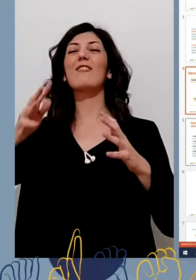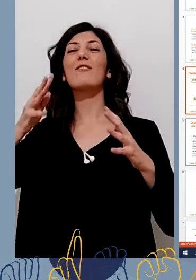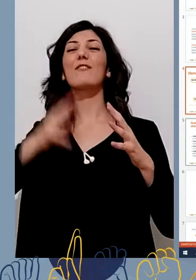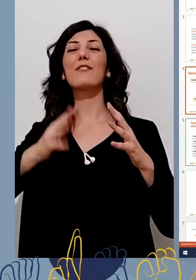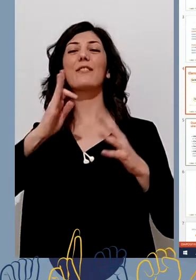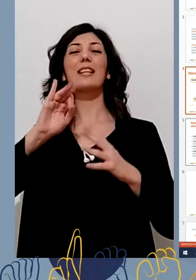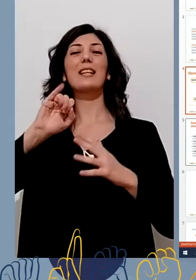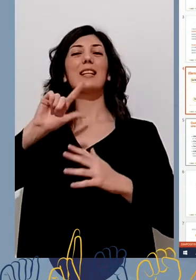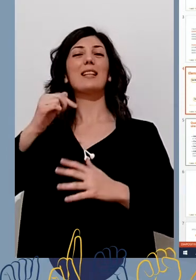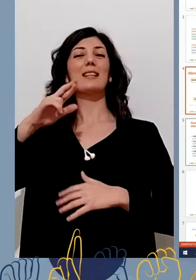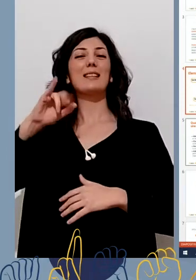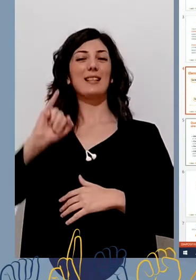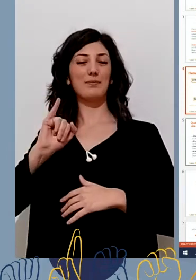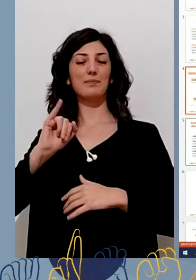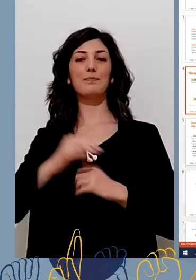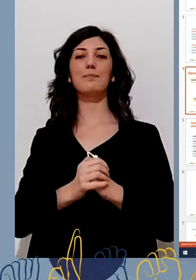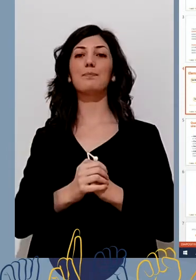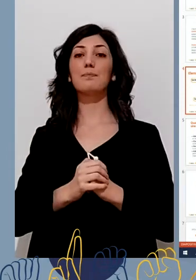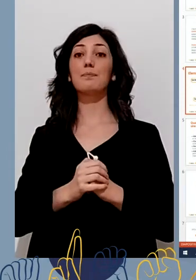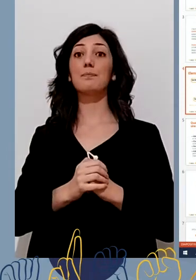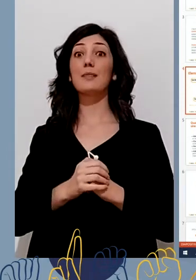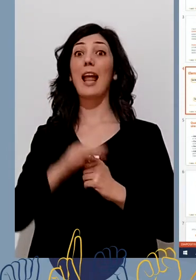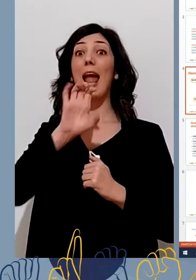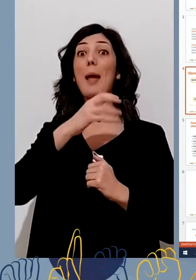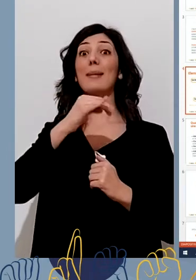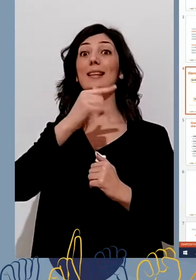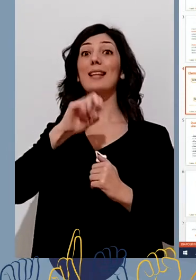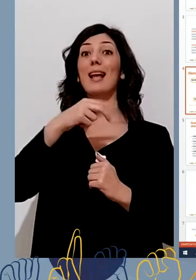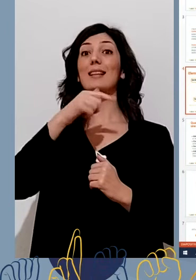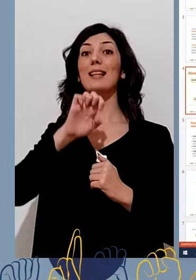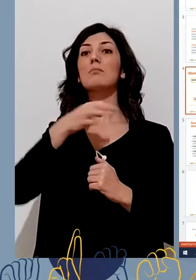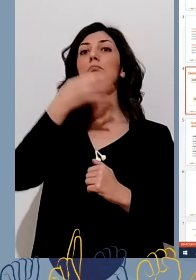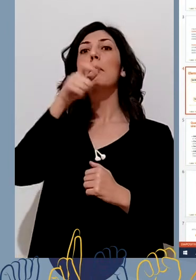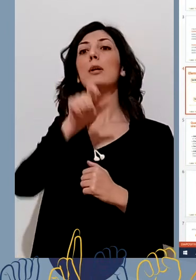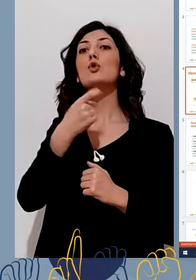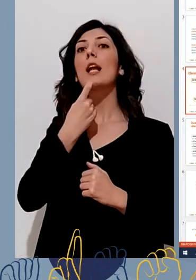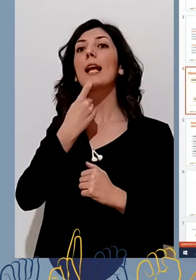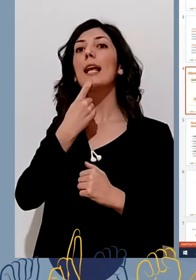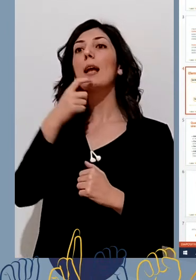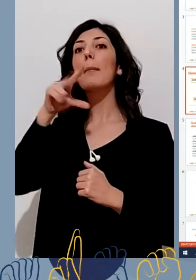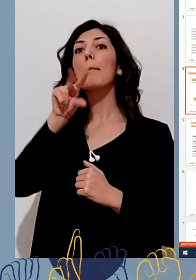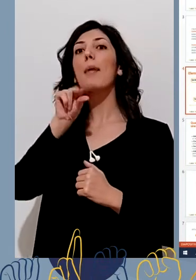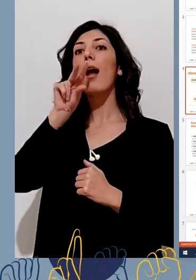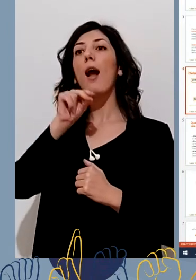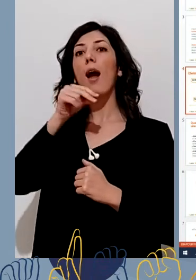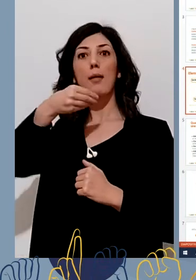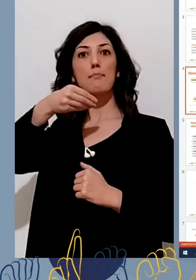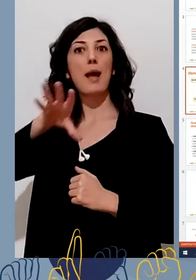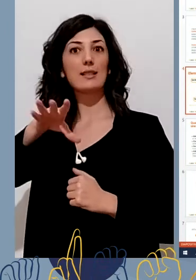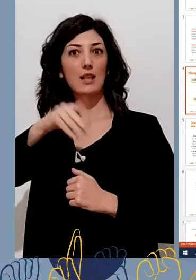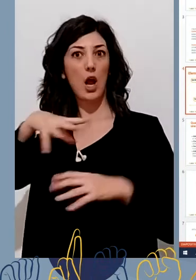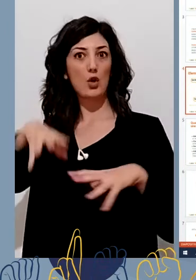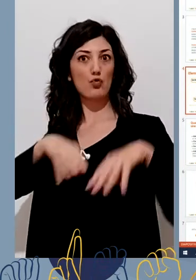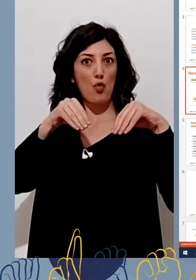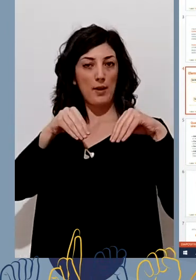L'emittente è colui che intende inviare un messaggio e quindi da cui parte un messaggio. Il messaggio riguarda l'aspetto appunto di contenuto,